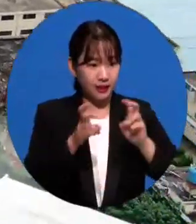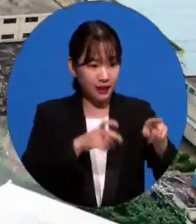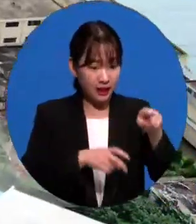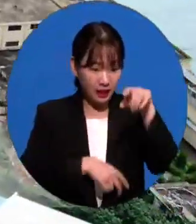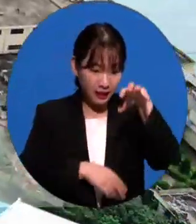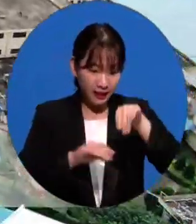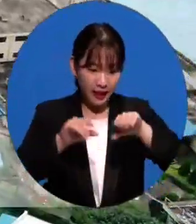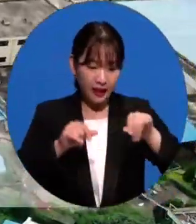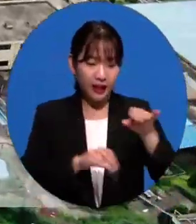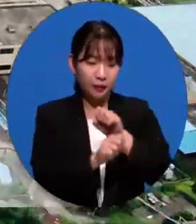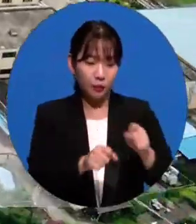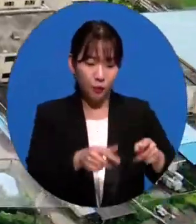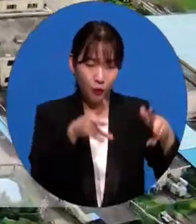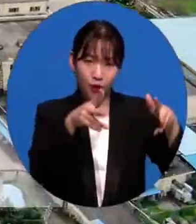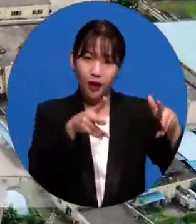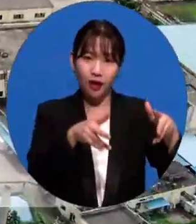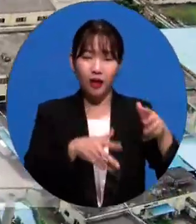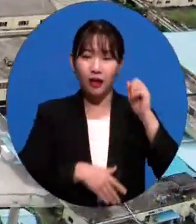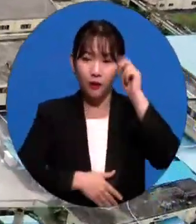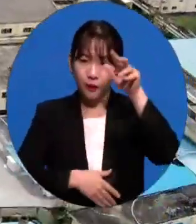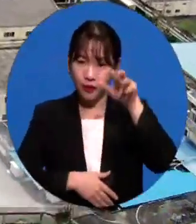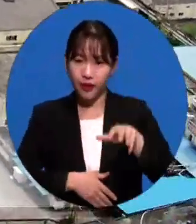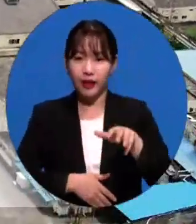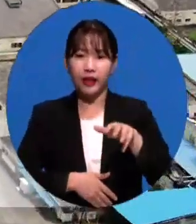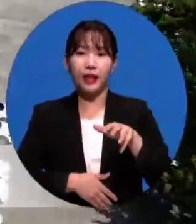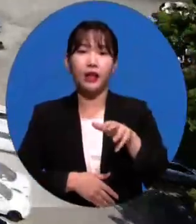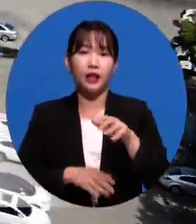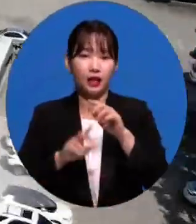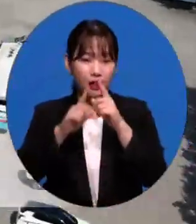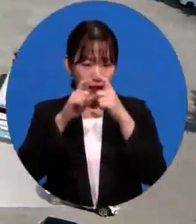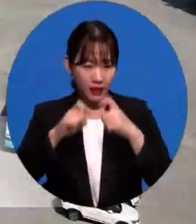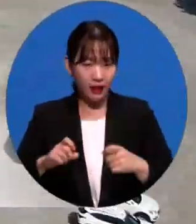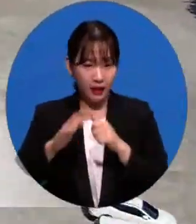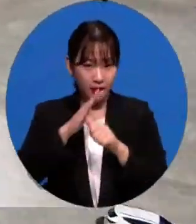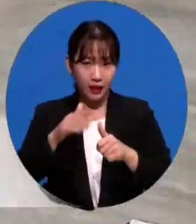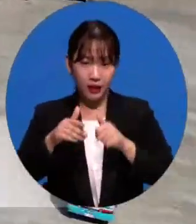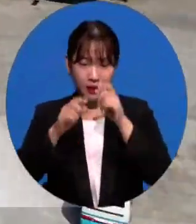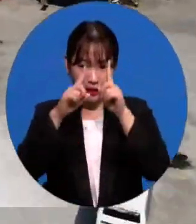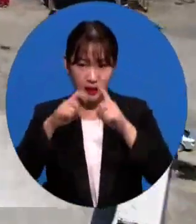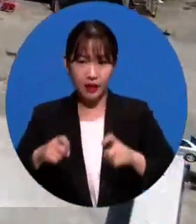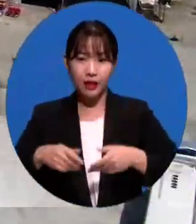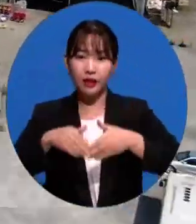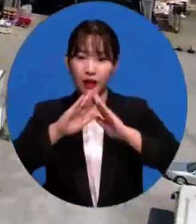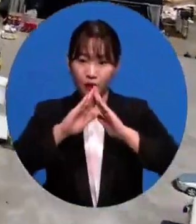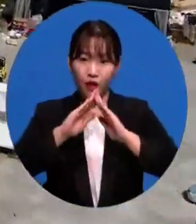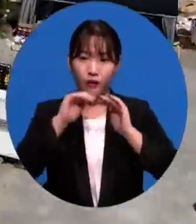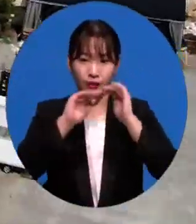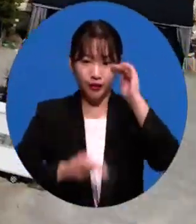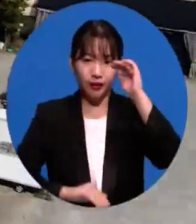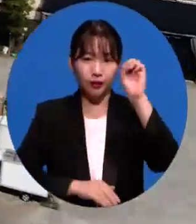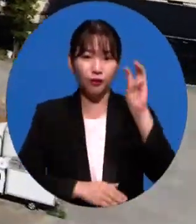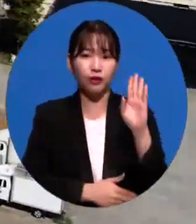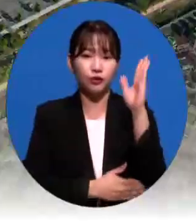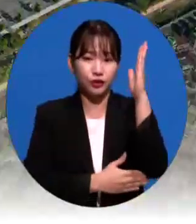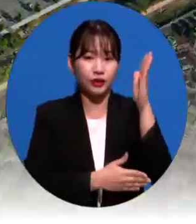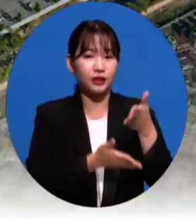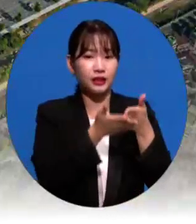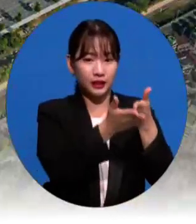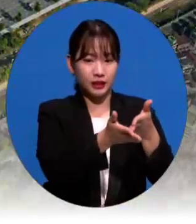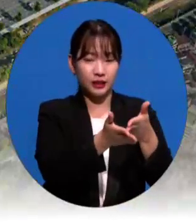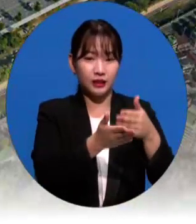쇼핑몰과 5성급 호텔 역사문화공원 랜드마크 타워 건립 등이 담긴 사업 제안서를 광주시에 제출했습니다 가칭